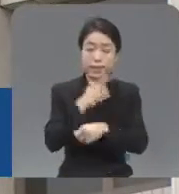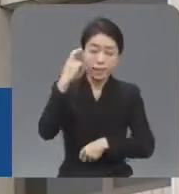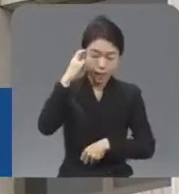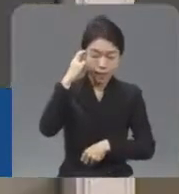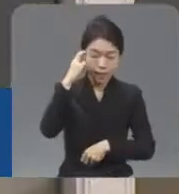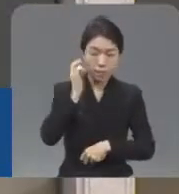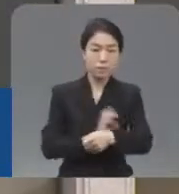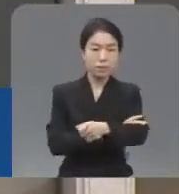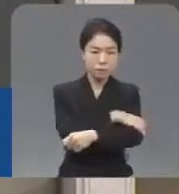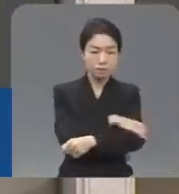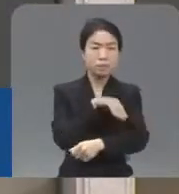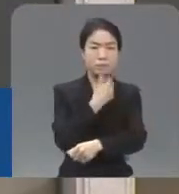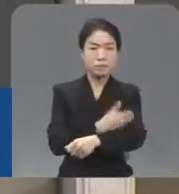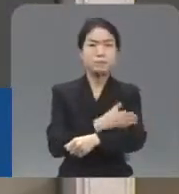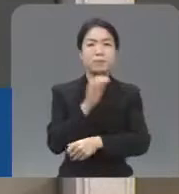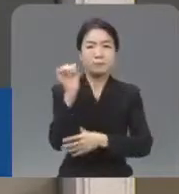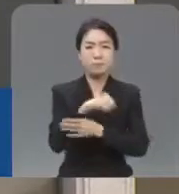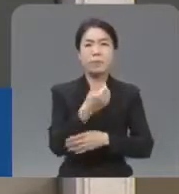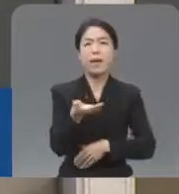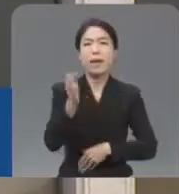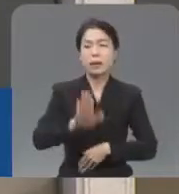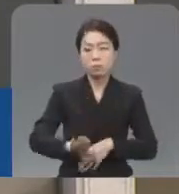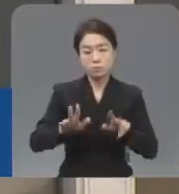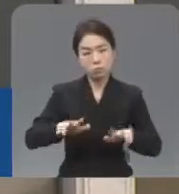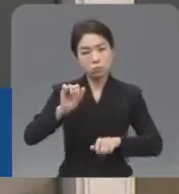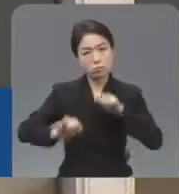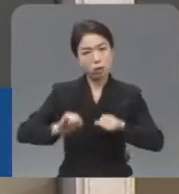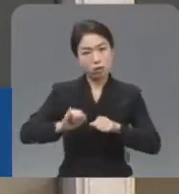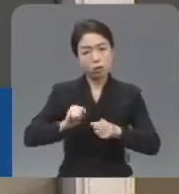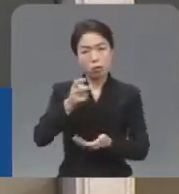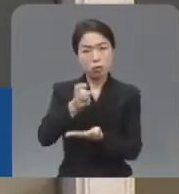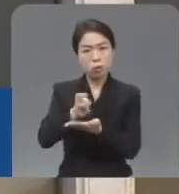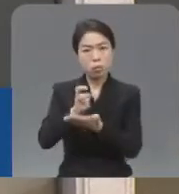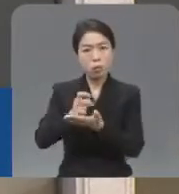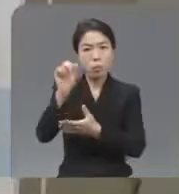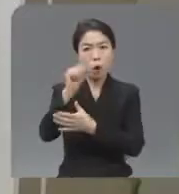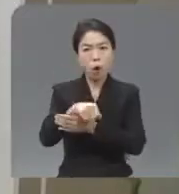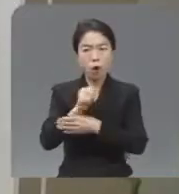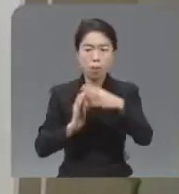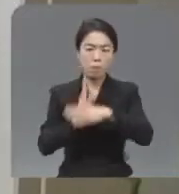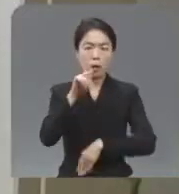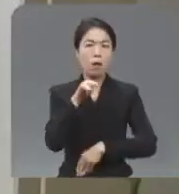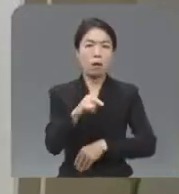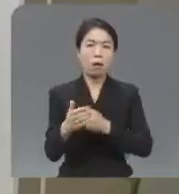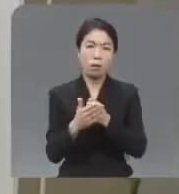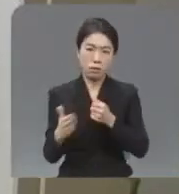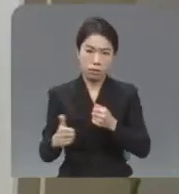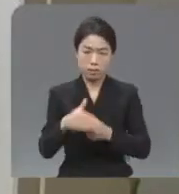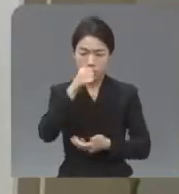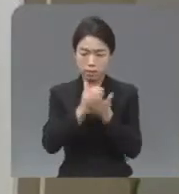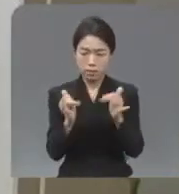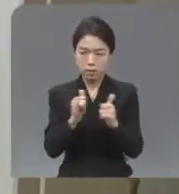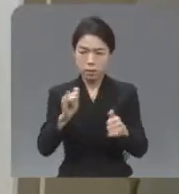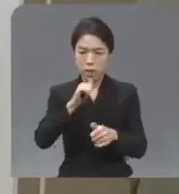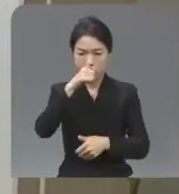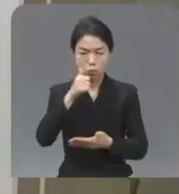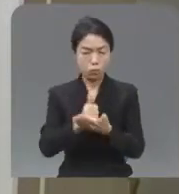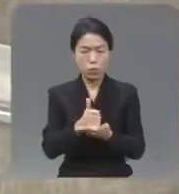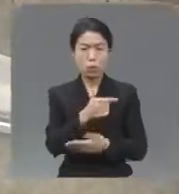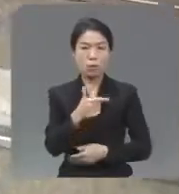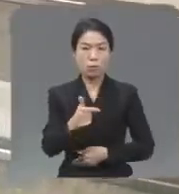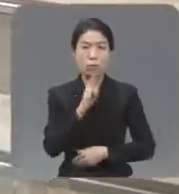단결권 행사가 필요한 측면이 있지만 이번 노조의 행위는 법이 허용하는 한도를 크게 넘었다면서 피고인들의 죄가 가볍지